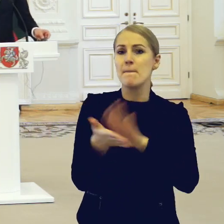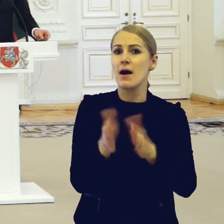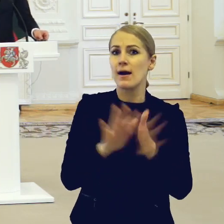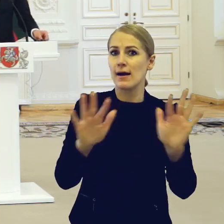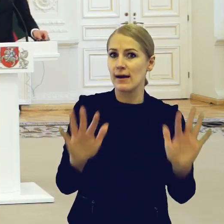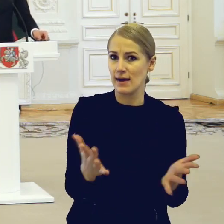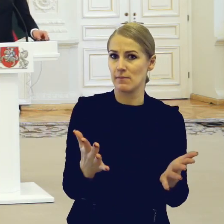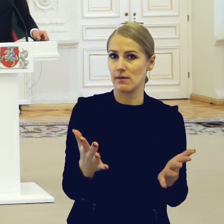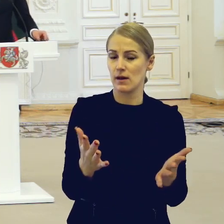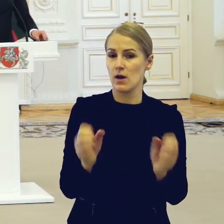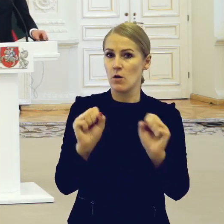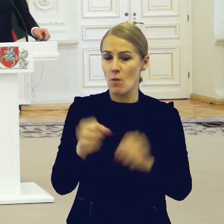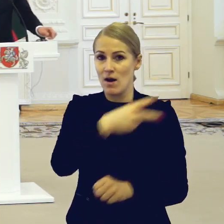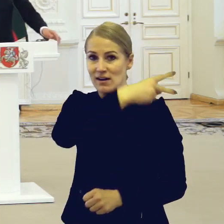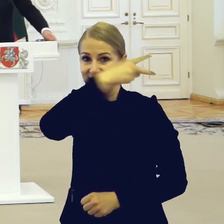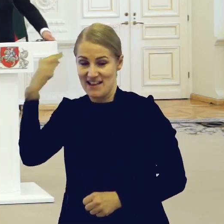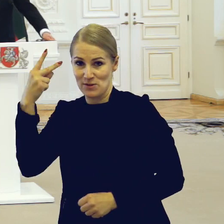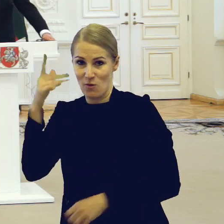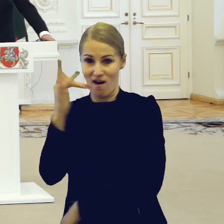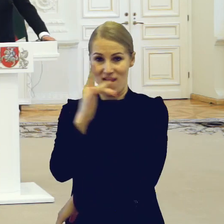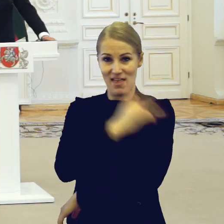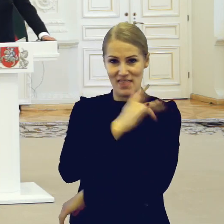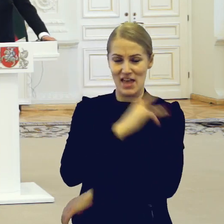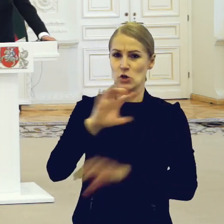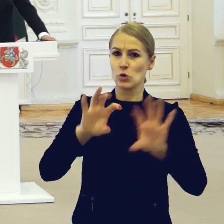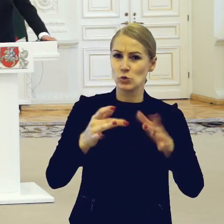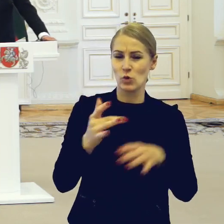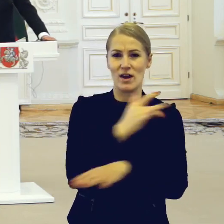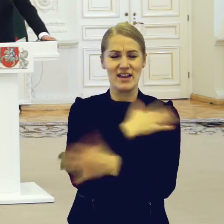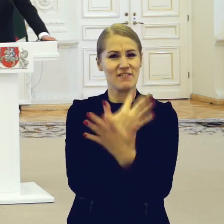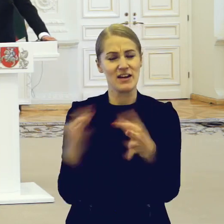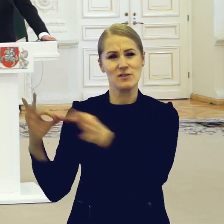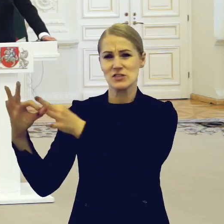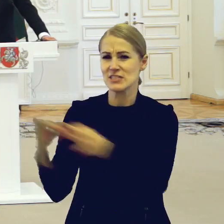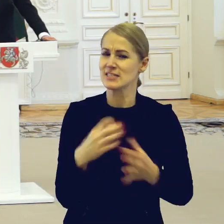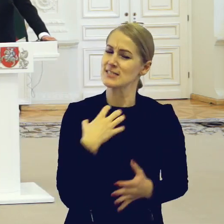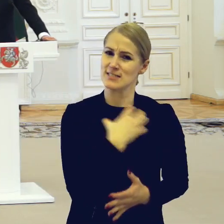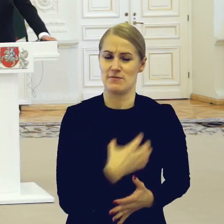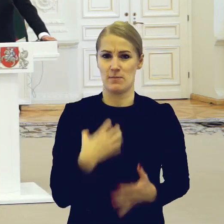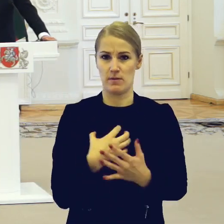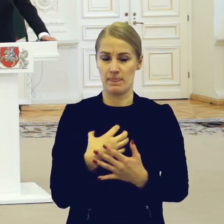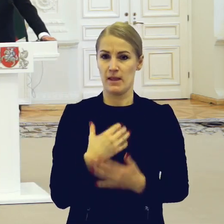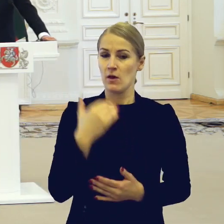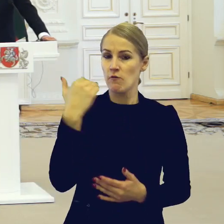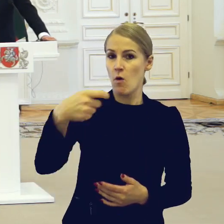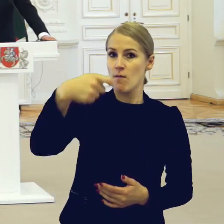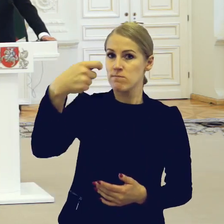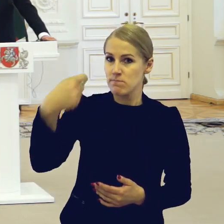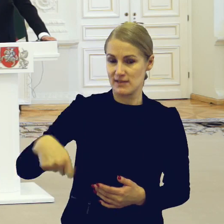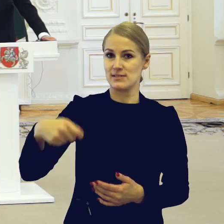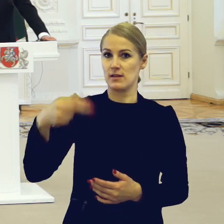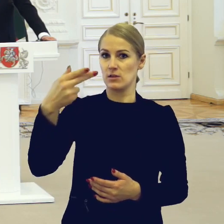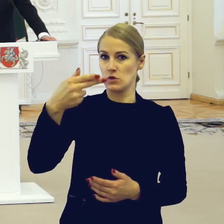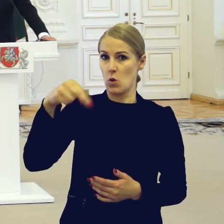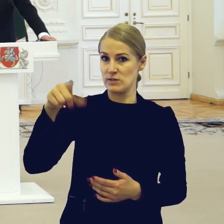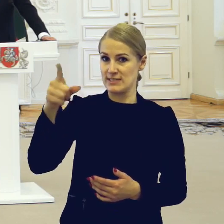tiesų Lietuva vis tiek pakankamai priklauso nuo rusiškos energijos. Ar prezidentas Nausėda jūs įtikino,